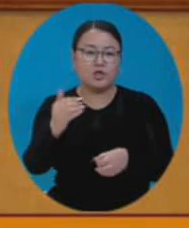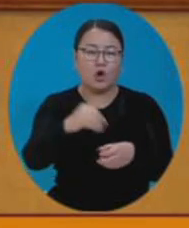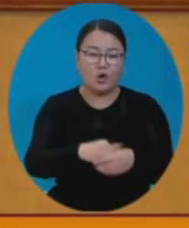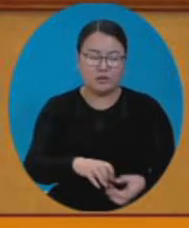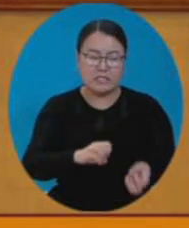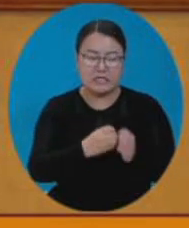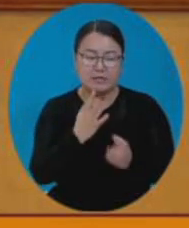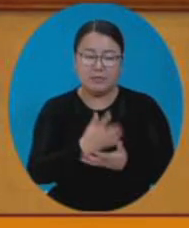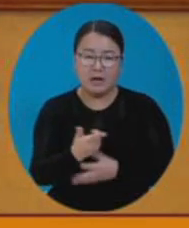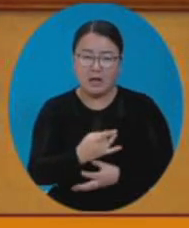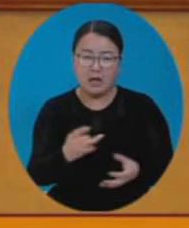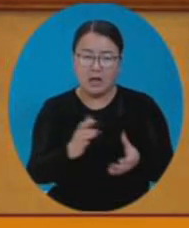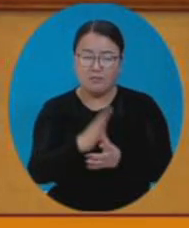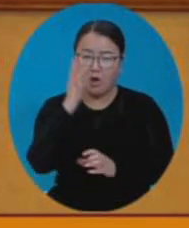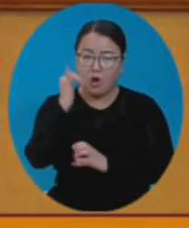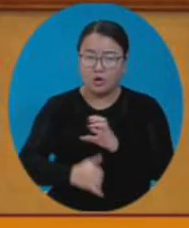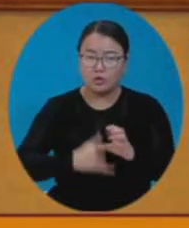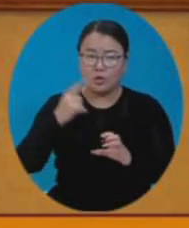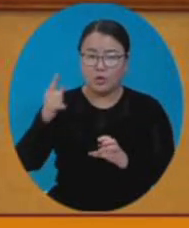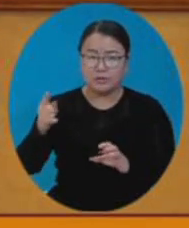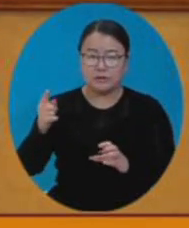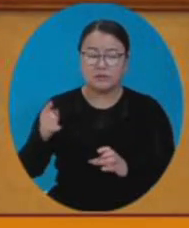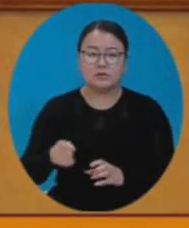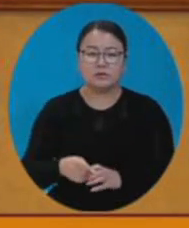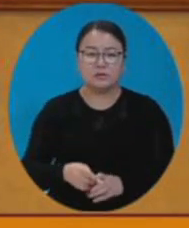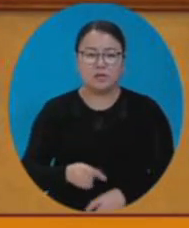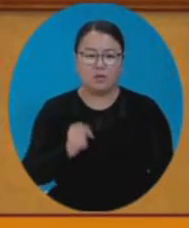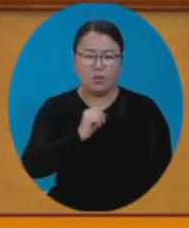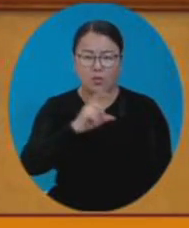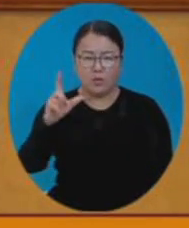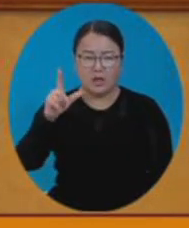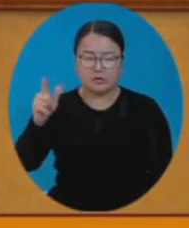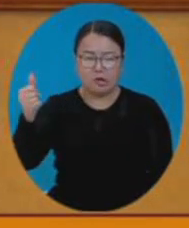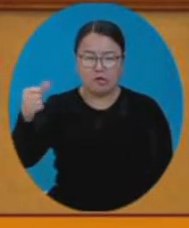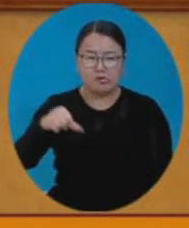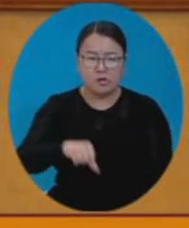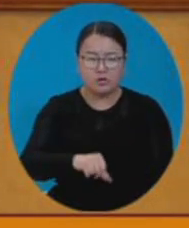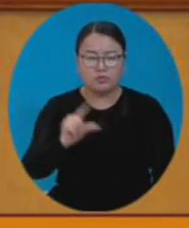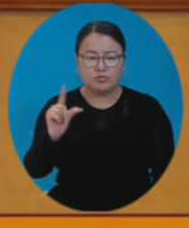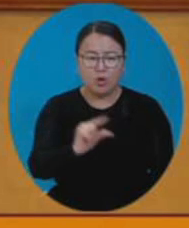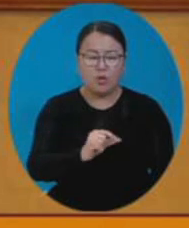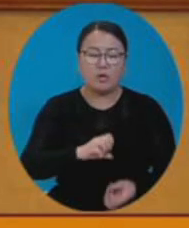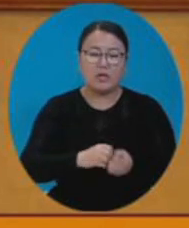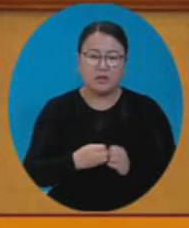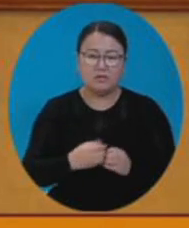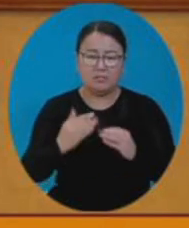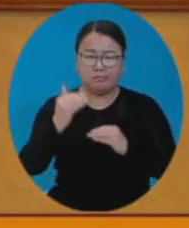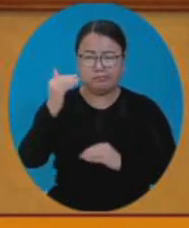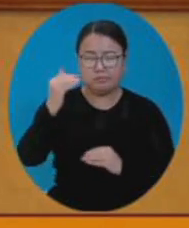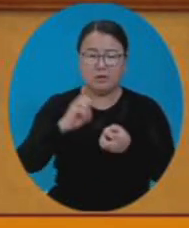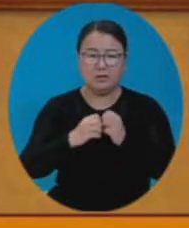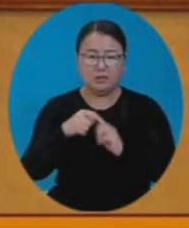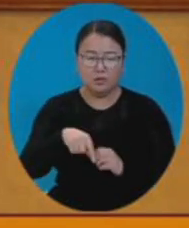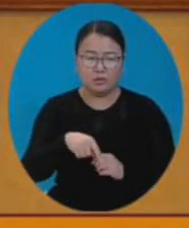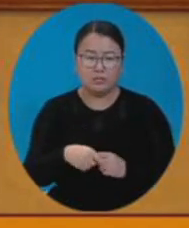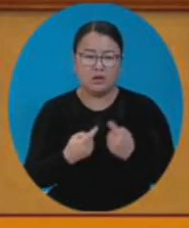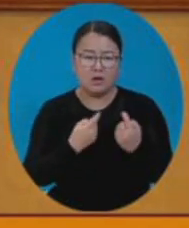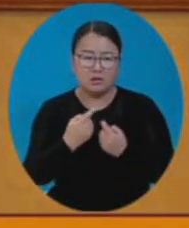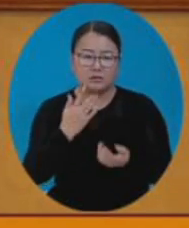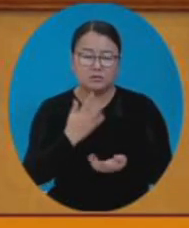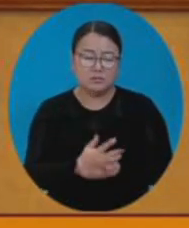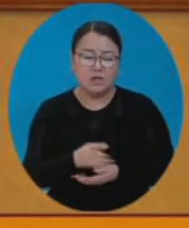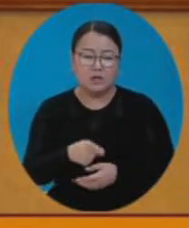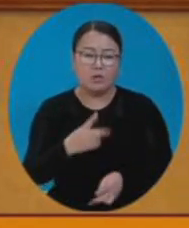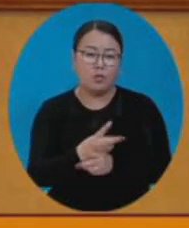одоо олон улсын үн цэннээс одоо доогуур хийдэг ч гэж бидэг ч юм өнөөдөр ярьж байгаа энэ зүйлүүд бол